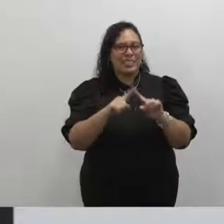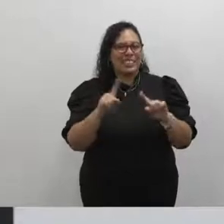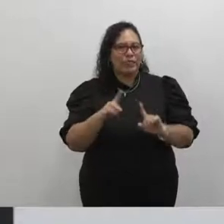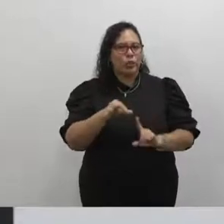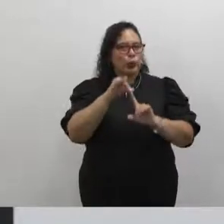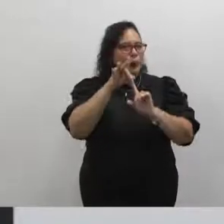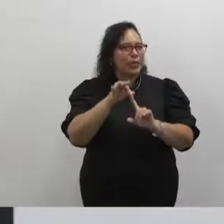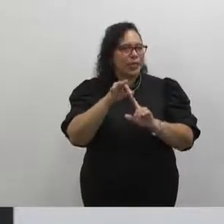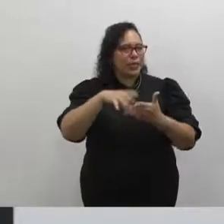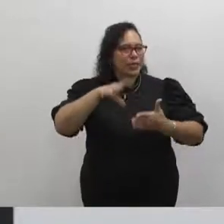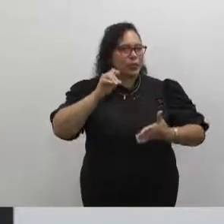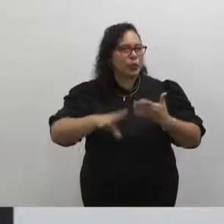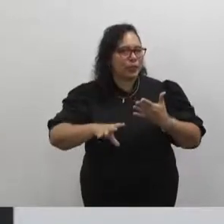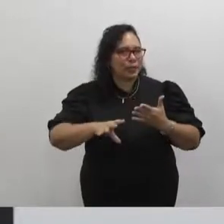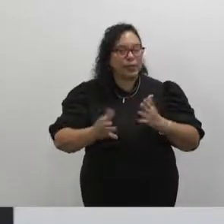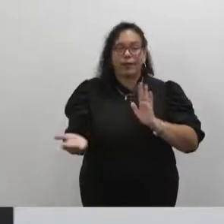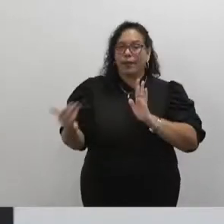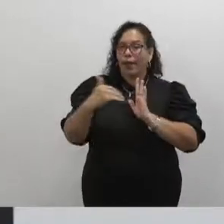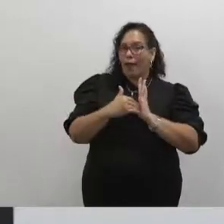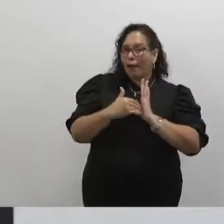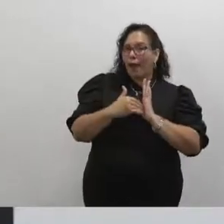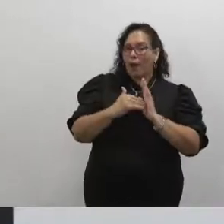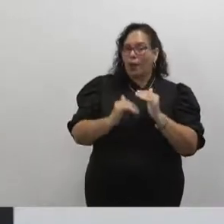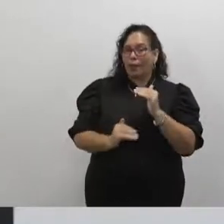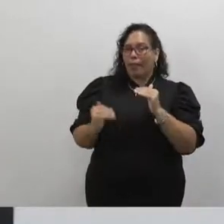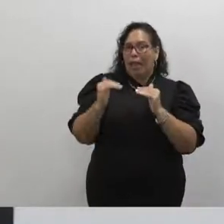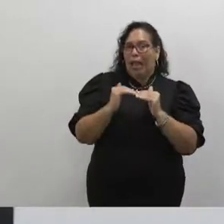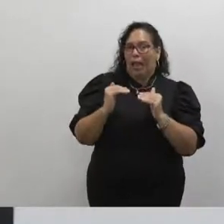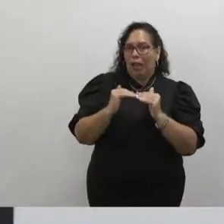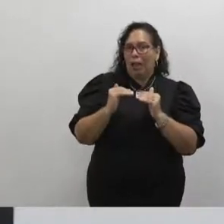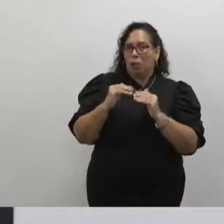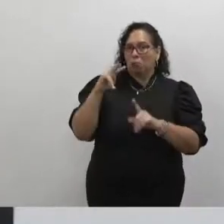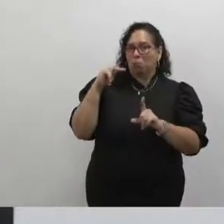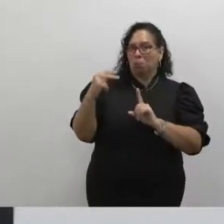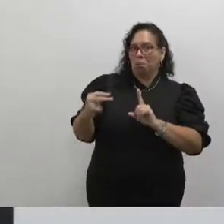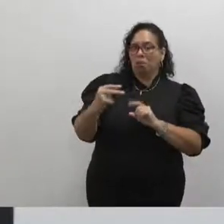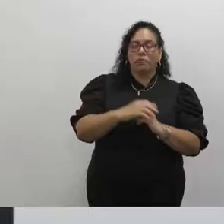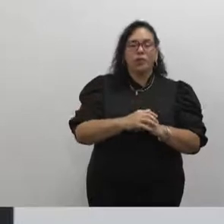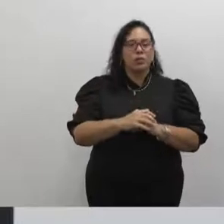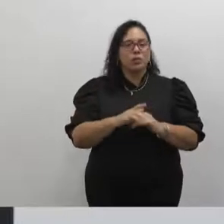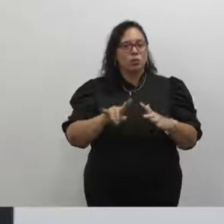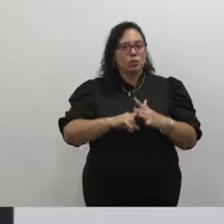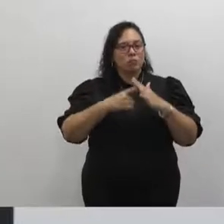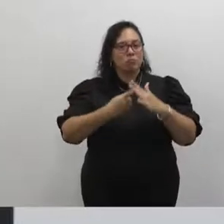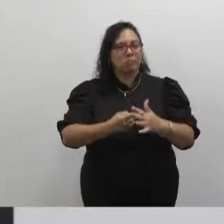tu cái salon cái là ảo nưng, có miền sa ra tầm khăn đài, ní hai thợ ở miền smart